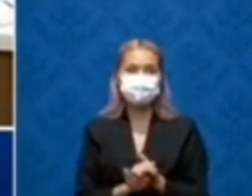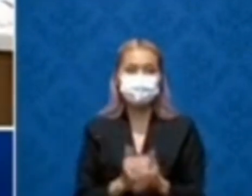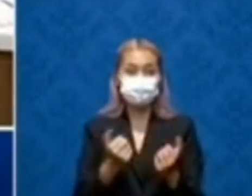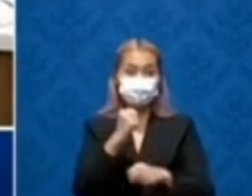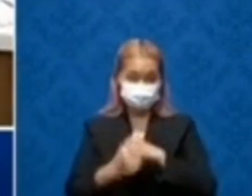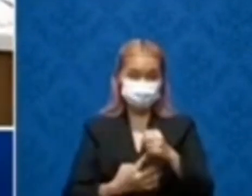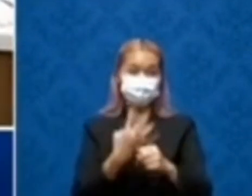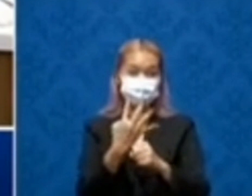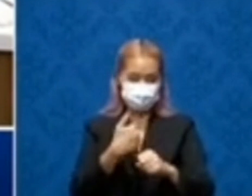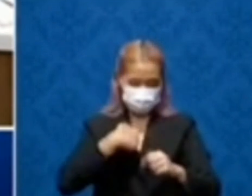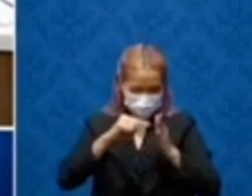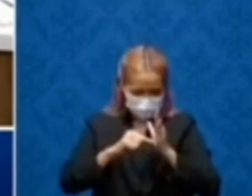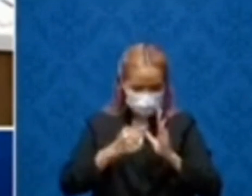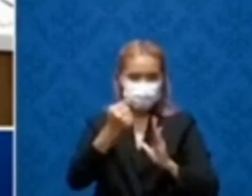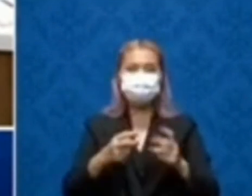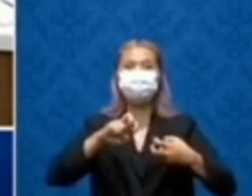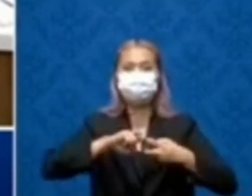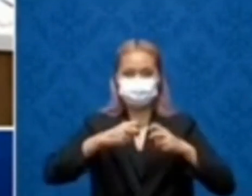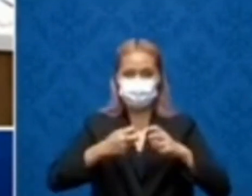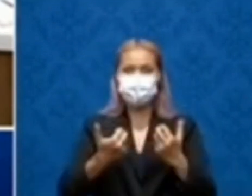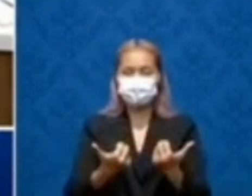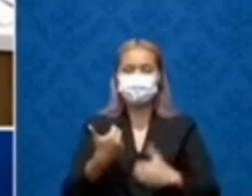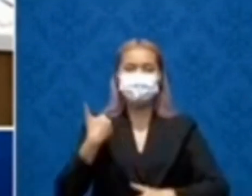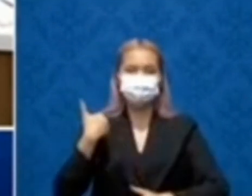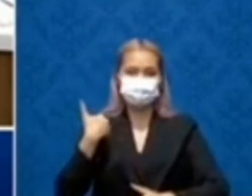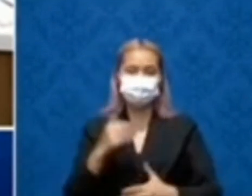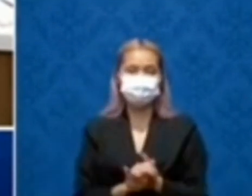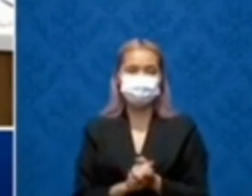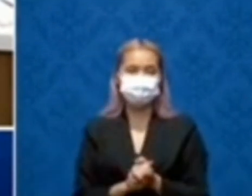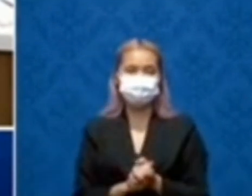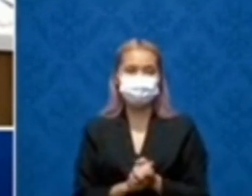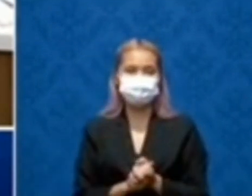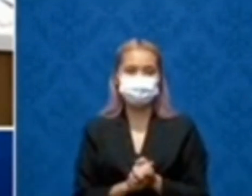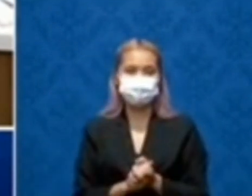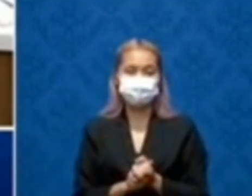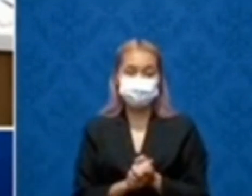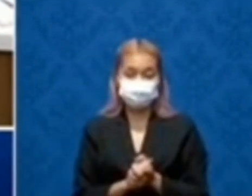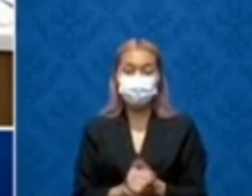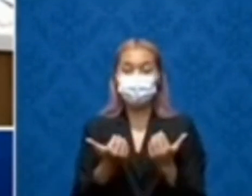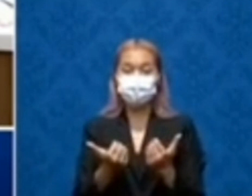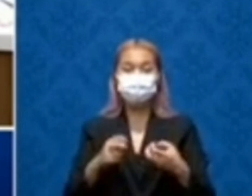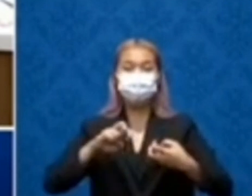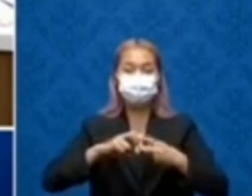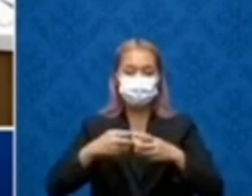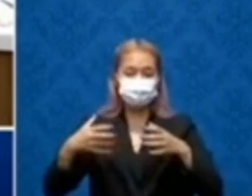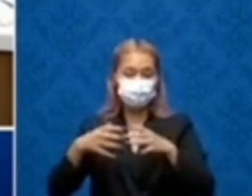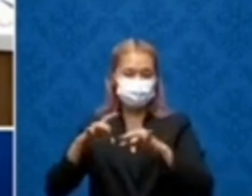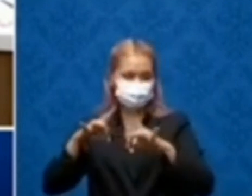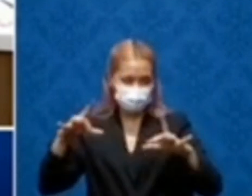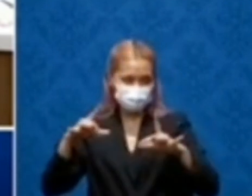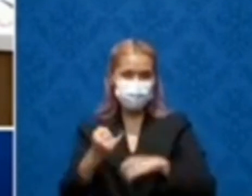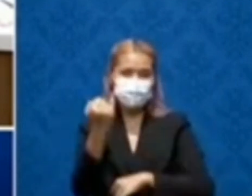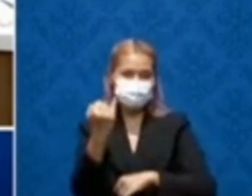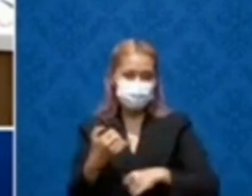นี่เป็นครั้งแรกนะครับไม่ใช่ว่าพอฝ่ายค้านแพ้แล้วโชว์โอกาสทำมาตรฐานที่ผิดไม่ทำฮะผมคนหนึ่